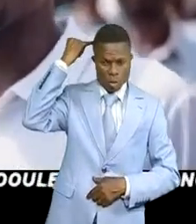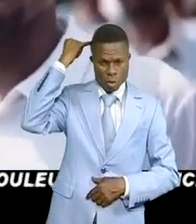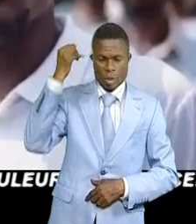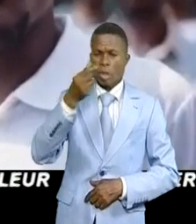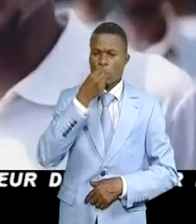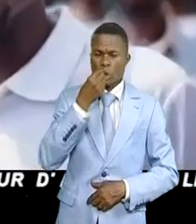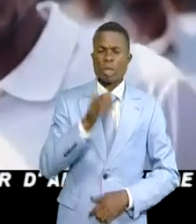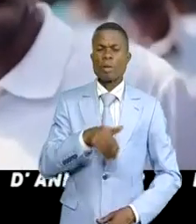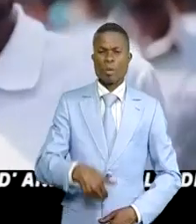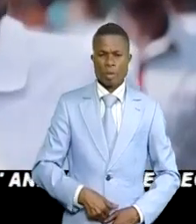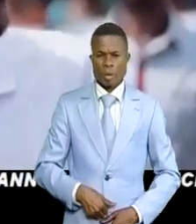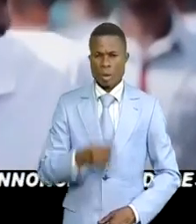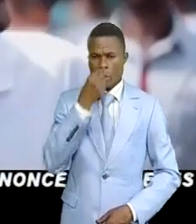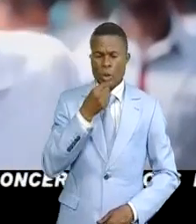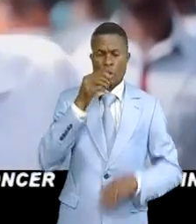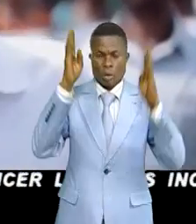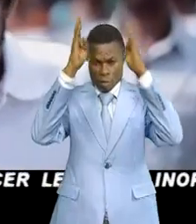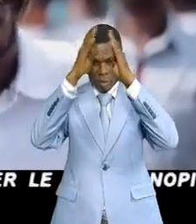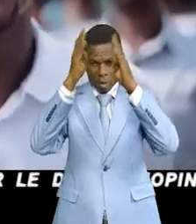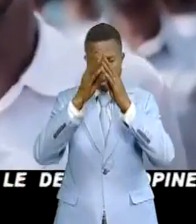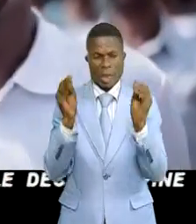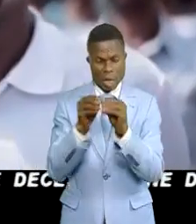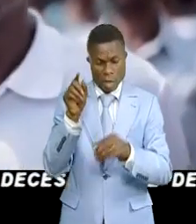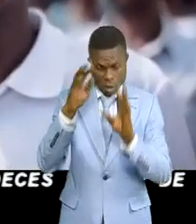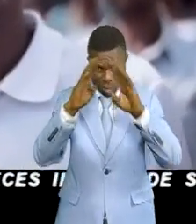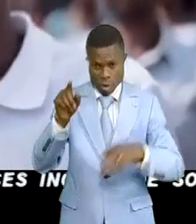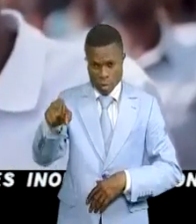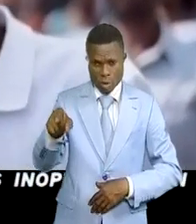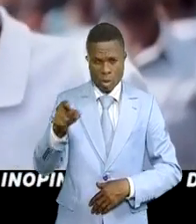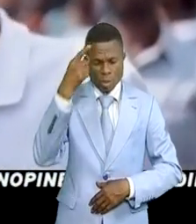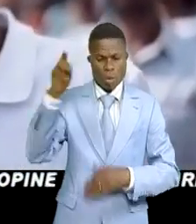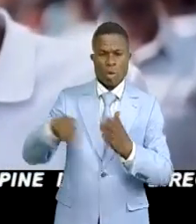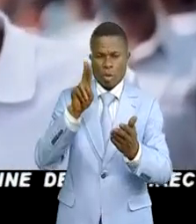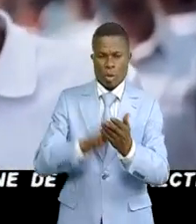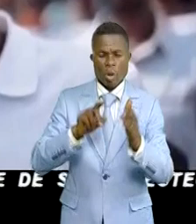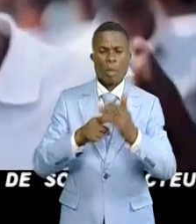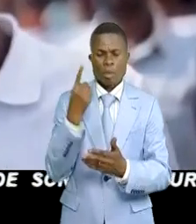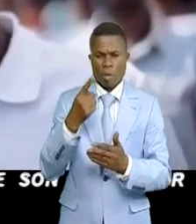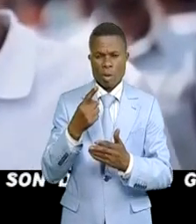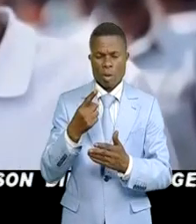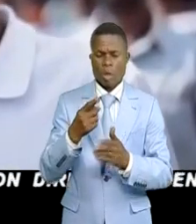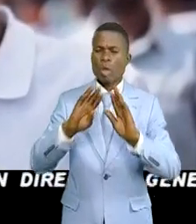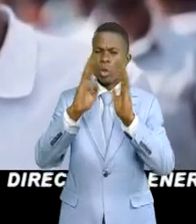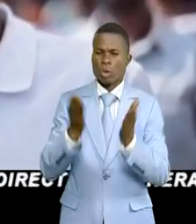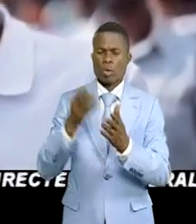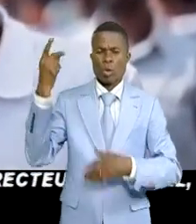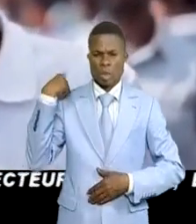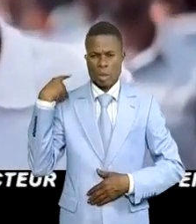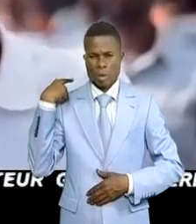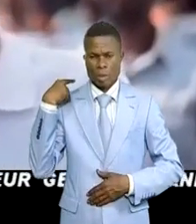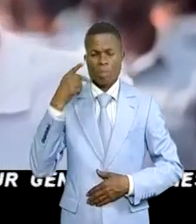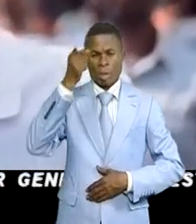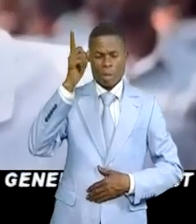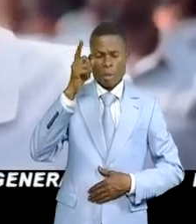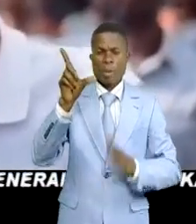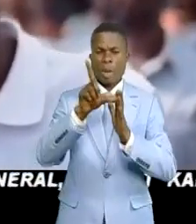Joseph Kasavubu, Joseph Mobutu s'étaient réunis pour signer pour la première fois, ensemble avec les députés, la